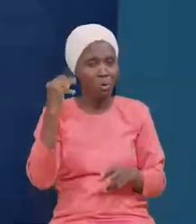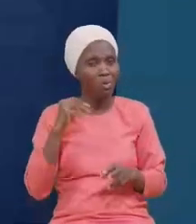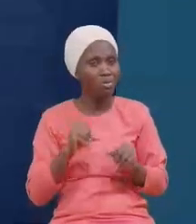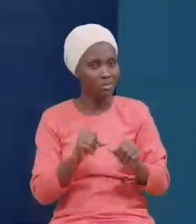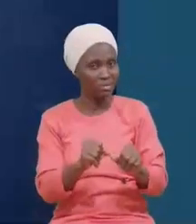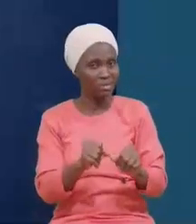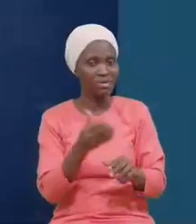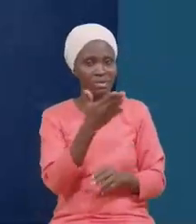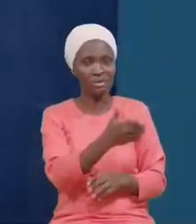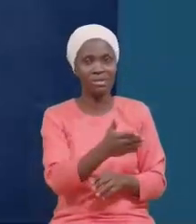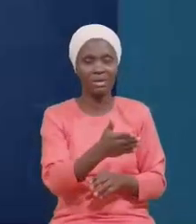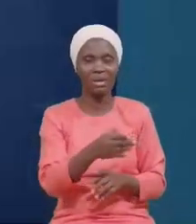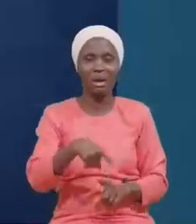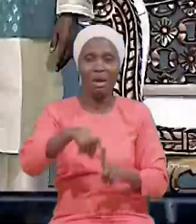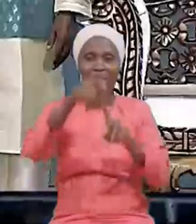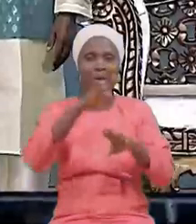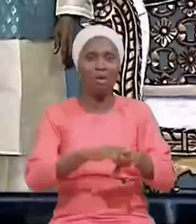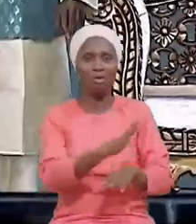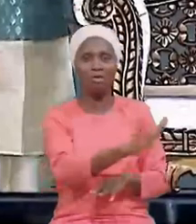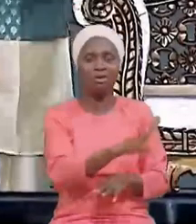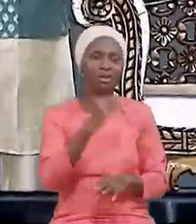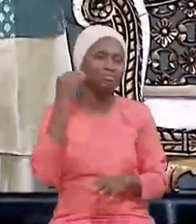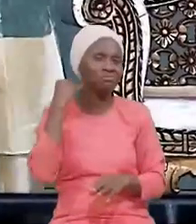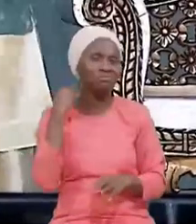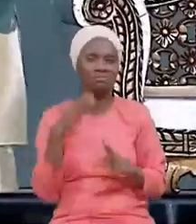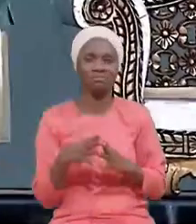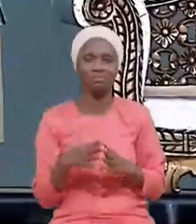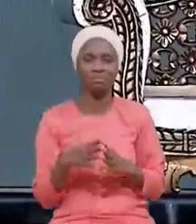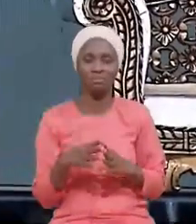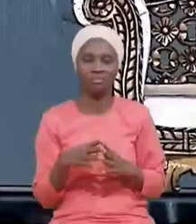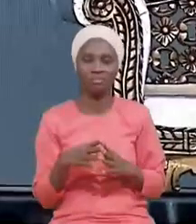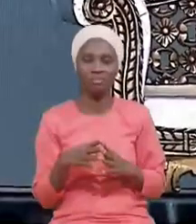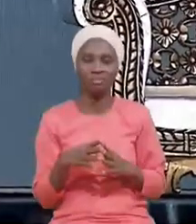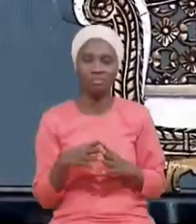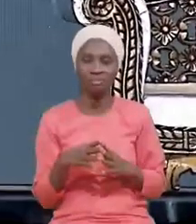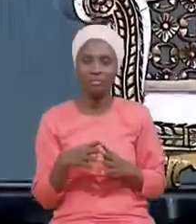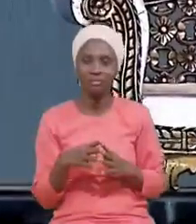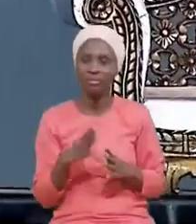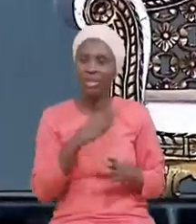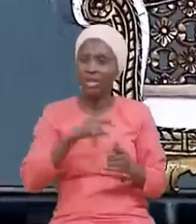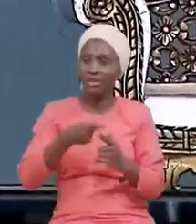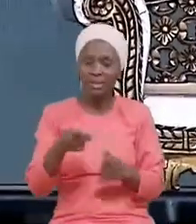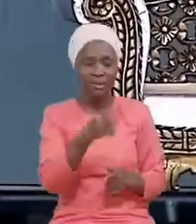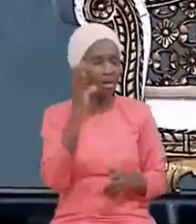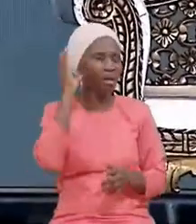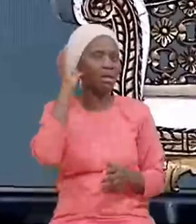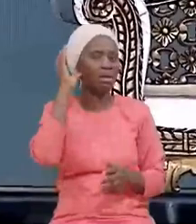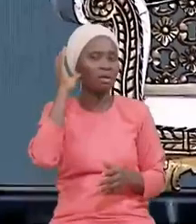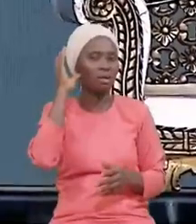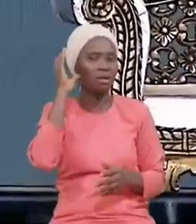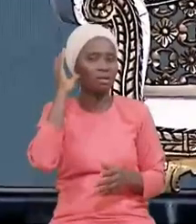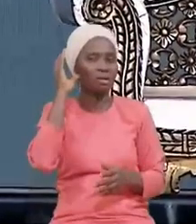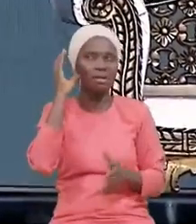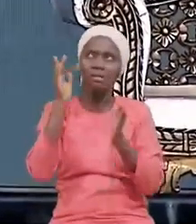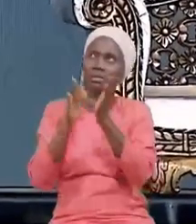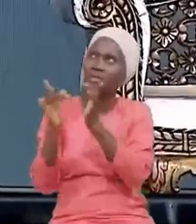Leur problème demeure toujours intact. Et puis ils ont appris que